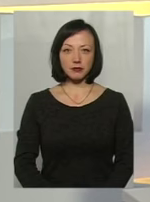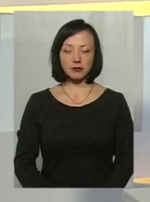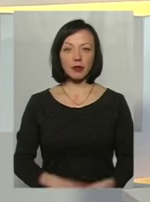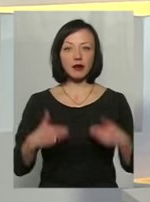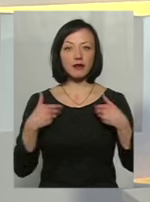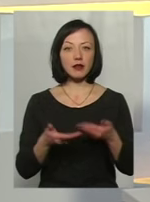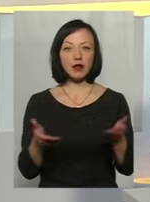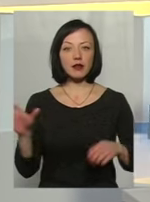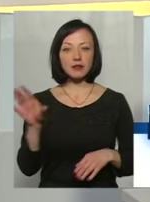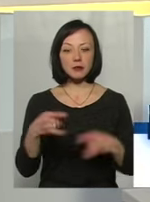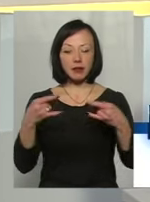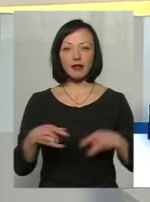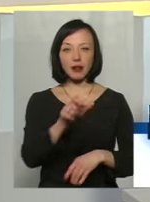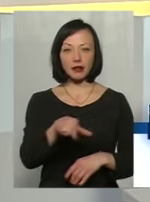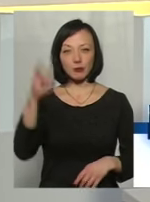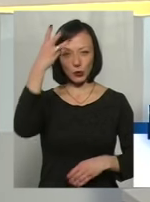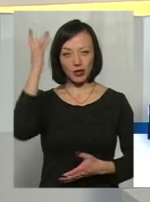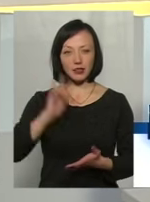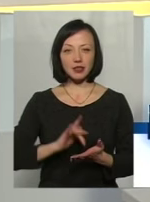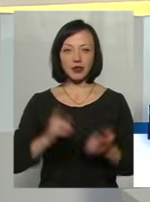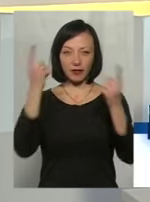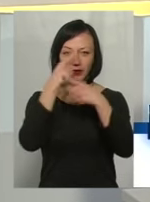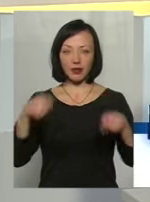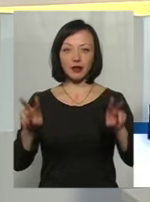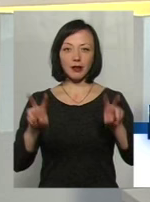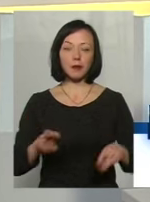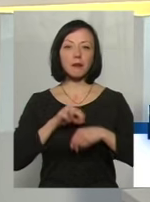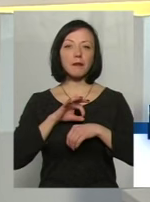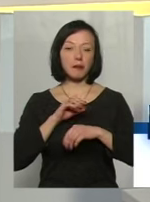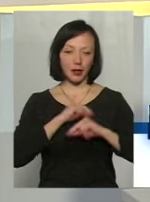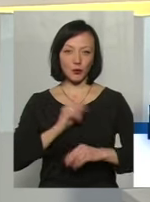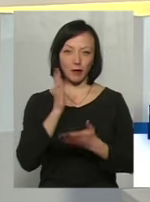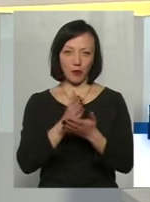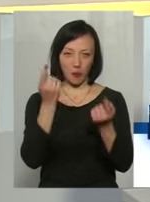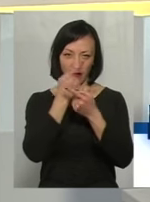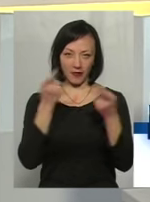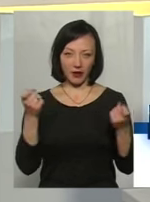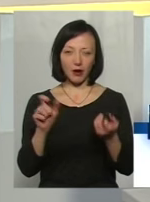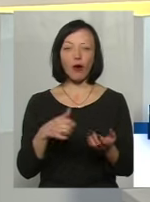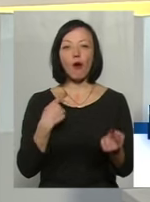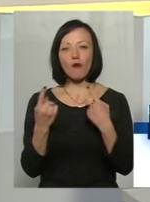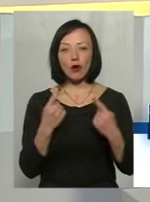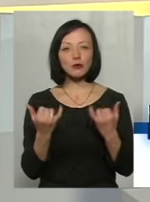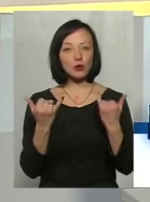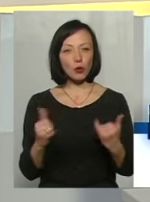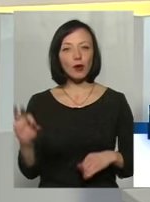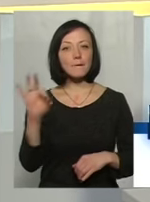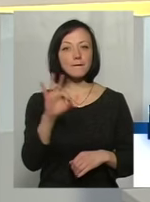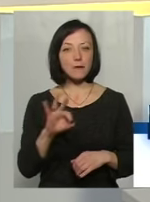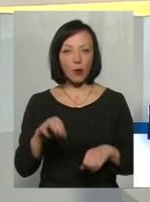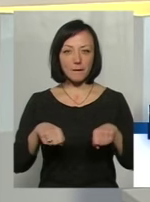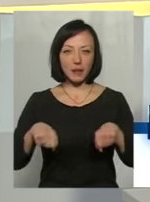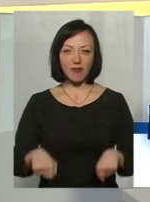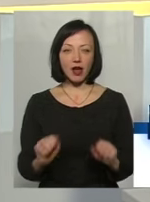Мої вітання усім телеглядачам «Поділля Центр». В ефірі тема. Працюємо сьогодні для вас у прямому ефірі і говоримо сьогодні про